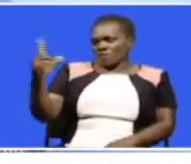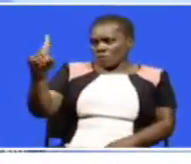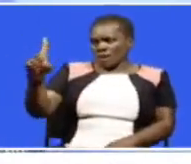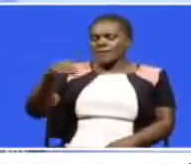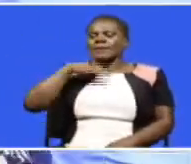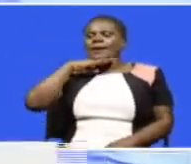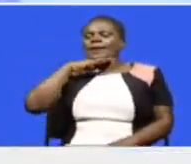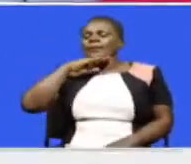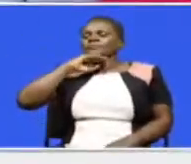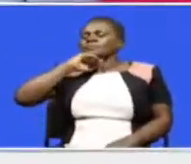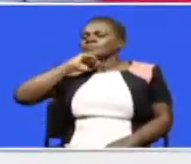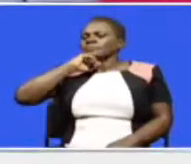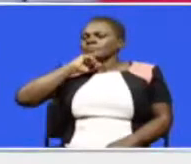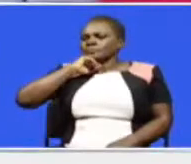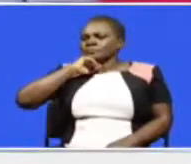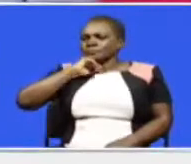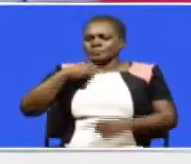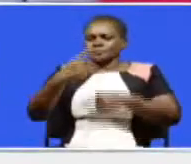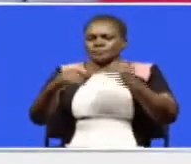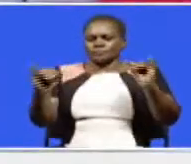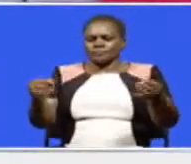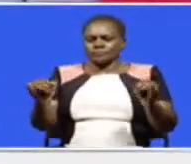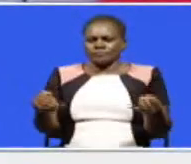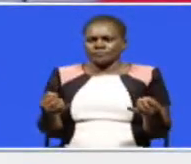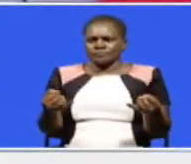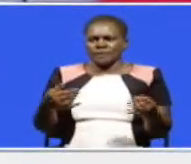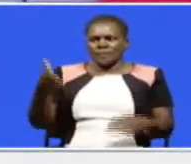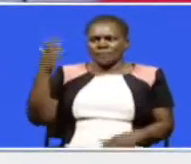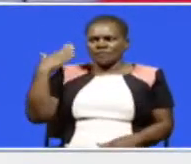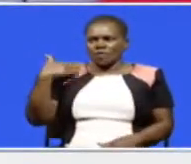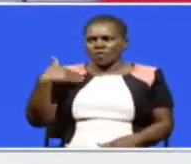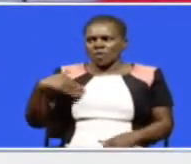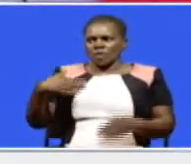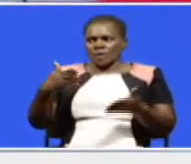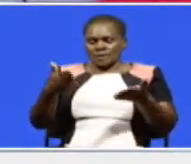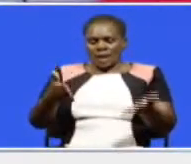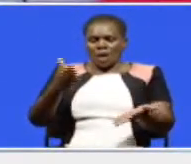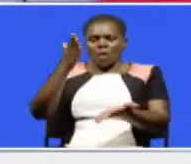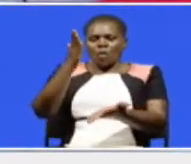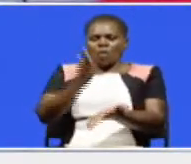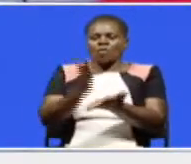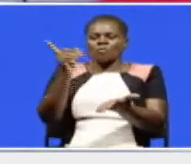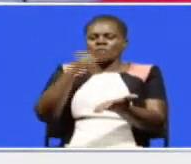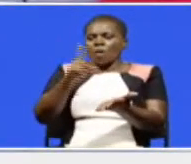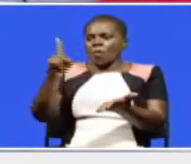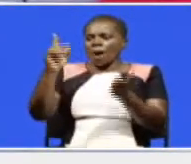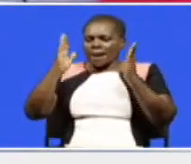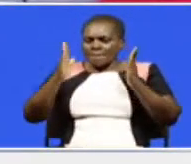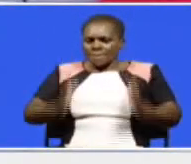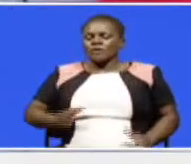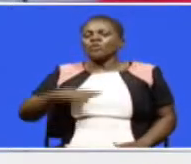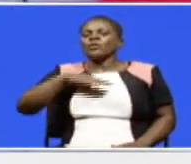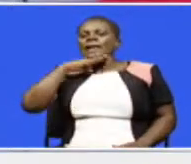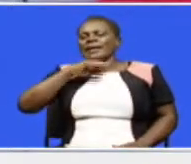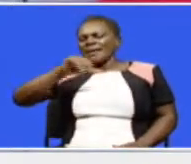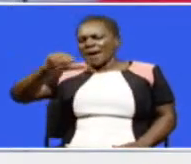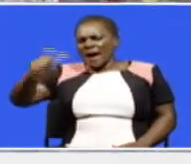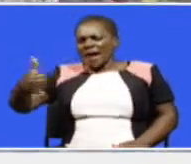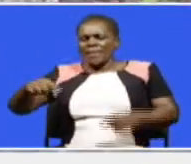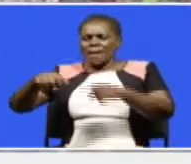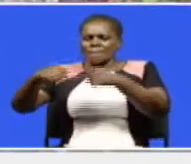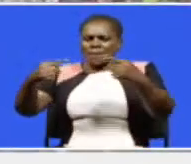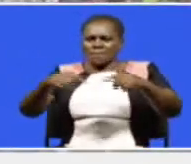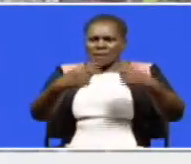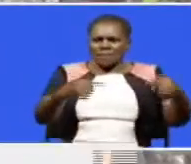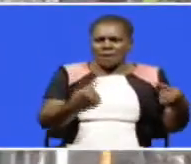amefariki. Na mtrejelea taarifa ambayo nilikuelezea hapo awali, sasa imethibitishwa kwamba mtu mmoja ameuawa na wengine kadhaa